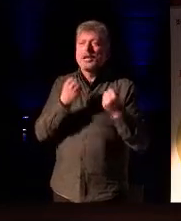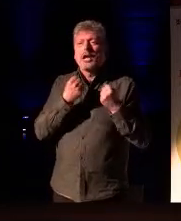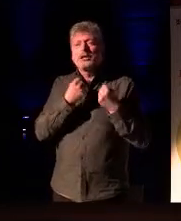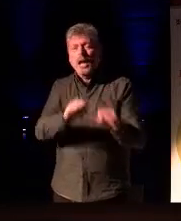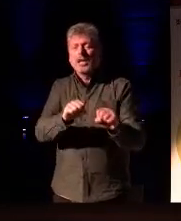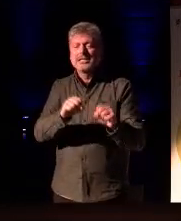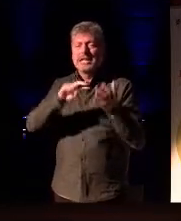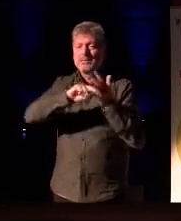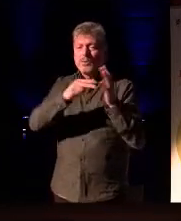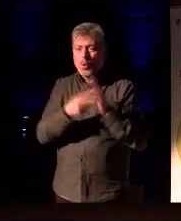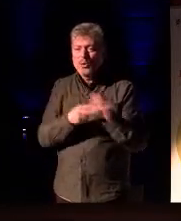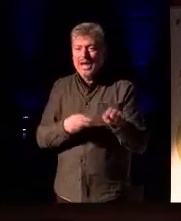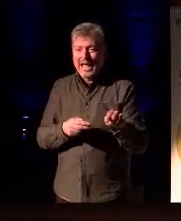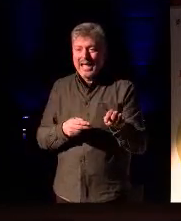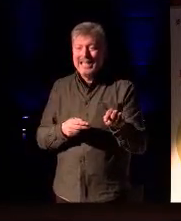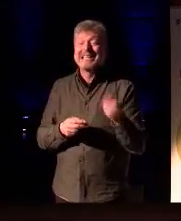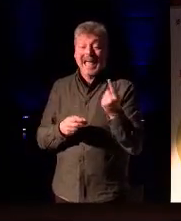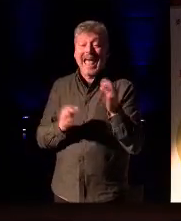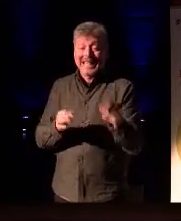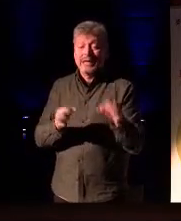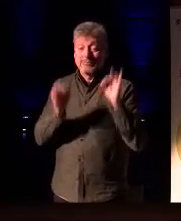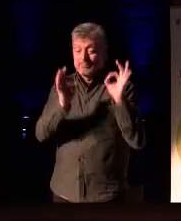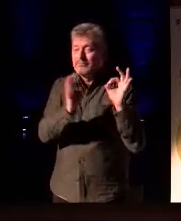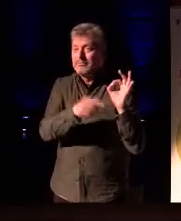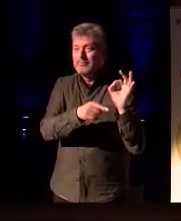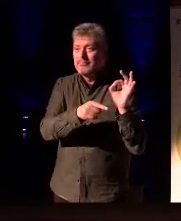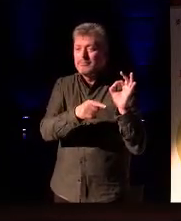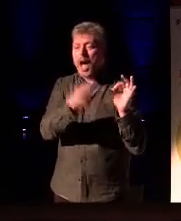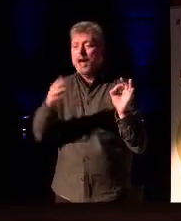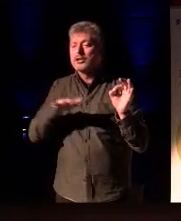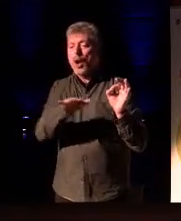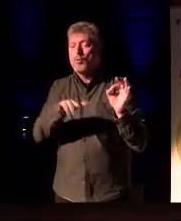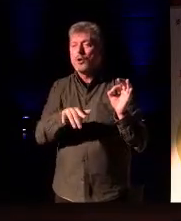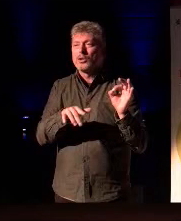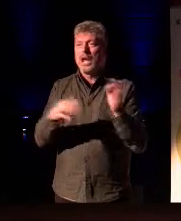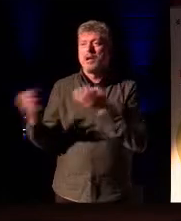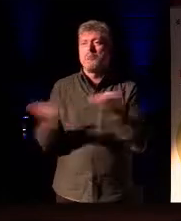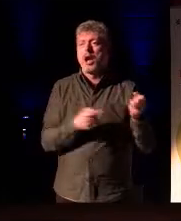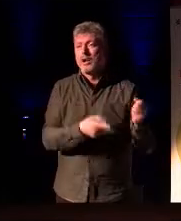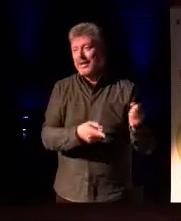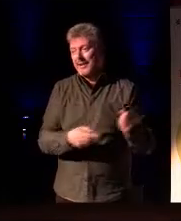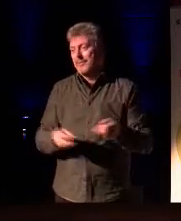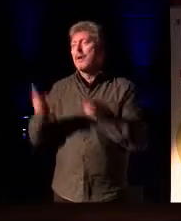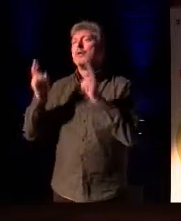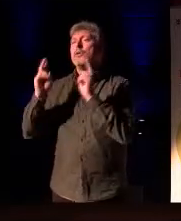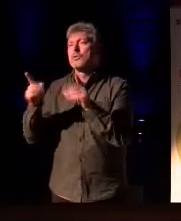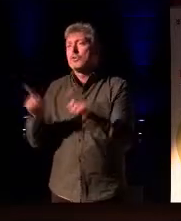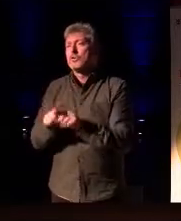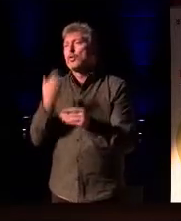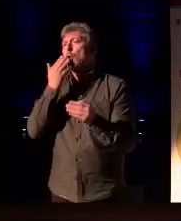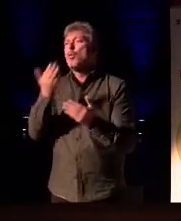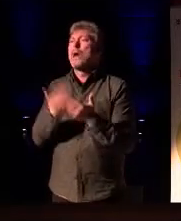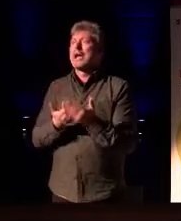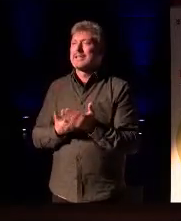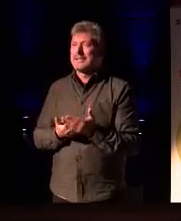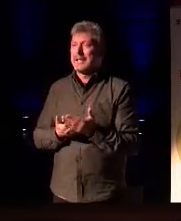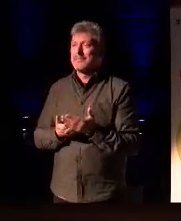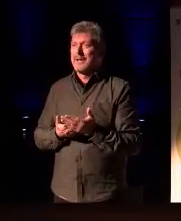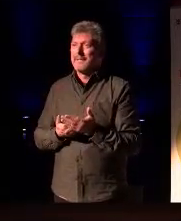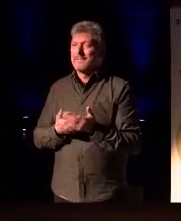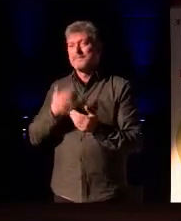til, og så er det mangelfullt på andre områder. Og så er det sånn at de gode eksemplene alt for ofte blir værende nettopp